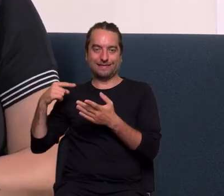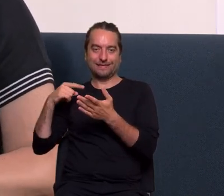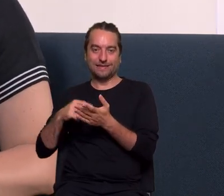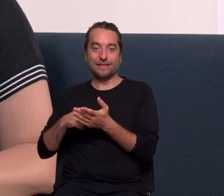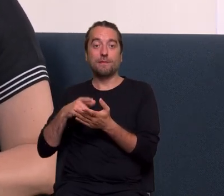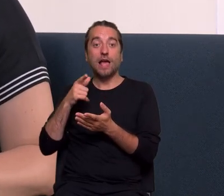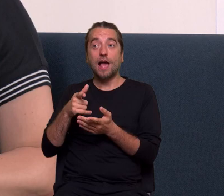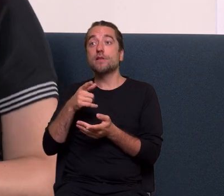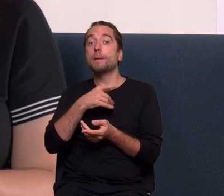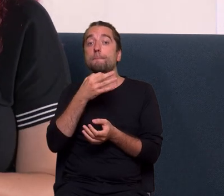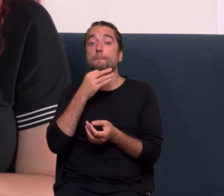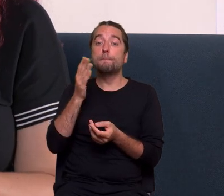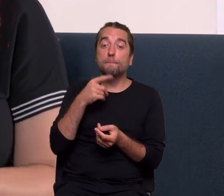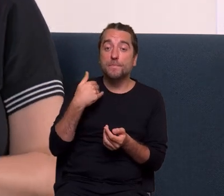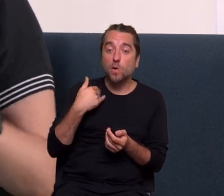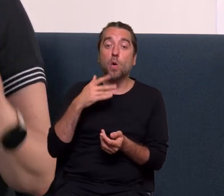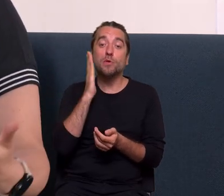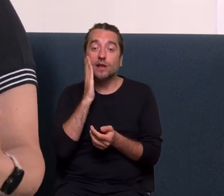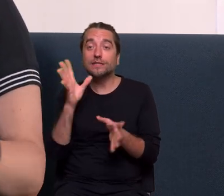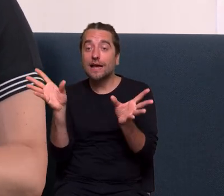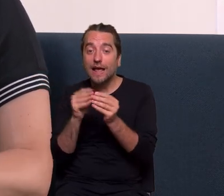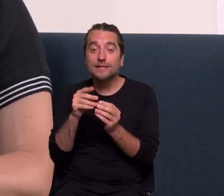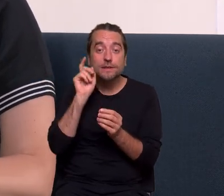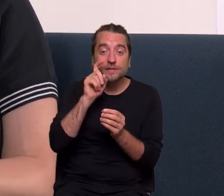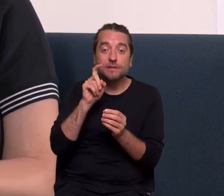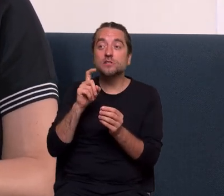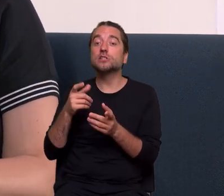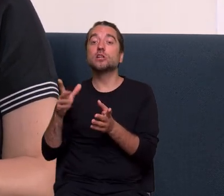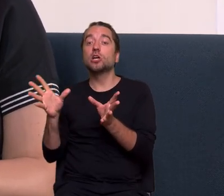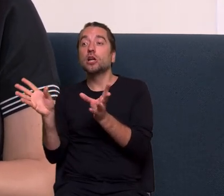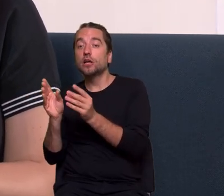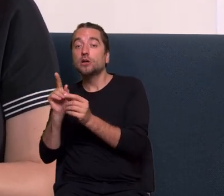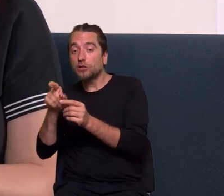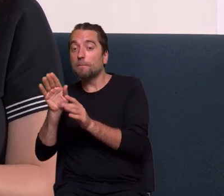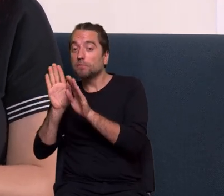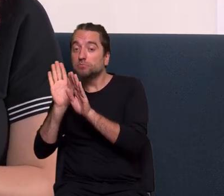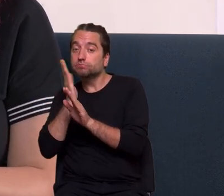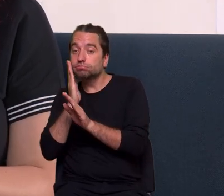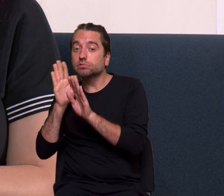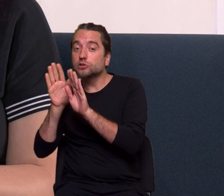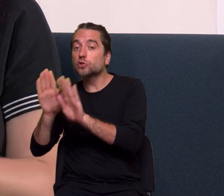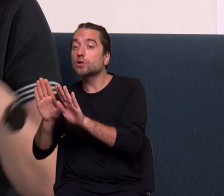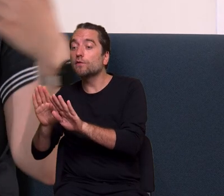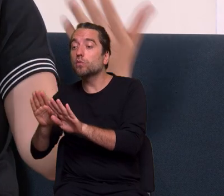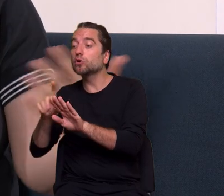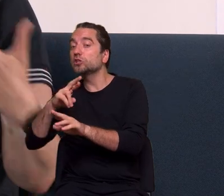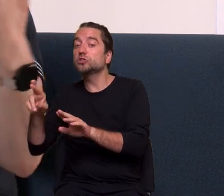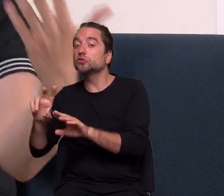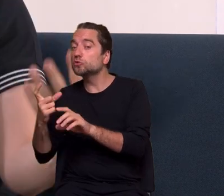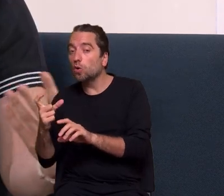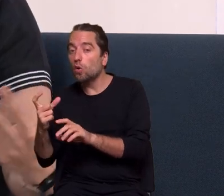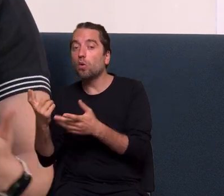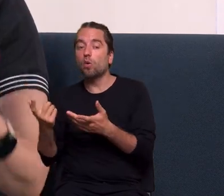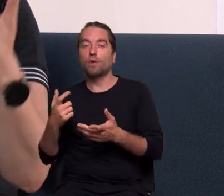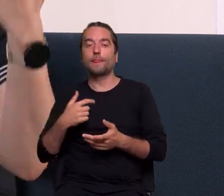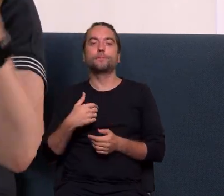a mieszkaliście z Niemcami, a gdzie mieszkali Niemcy, a co ci Niemcy wam zostawili? I tam właśnie były historie o, ponieważ to była taka bardzo